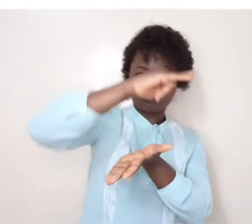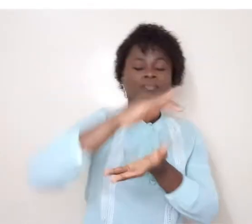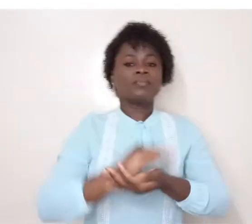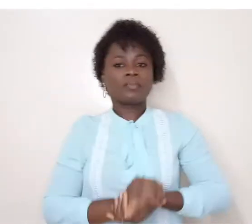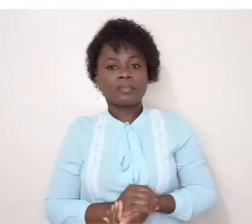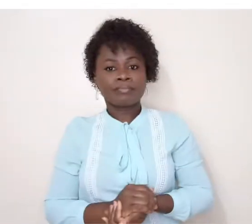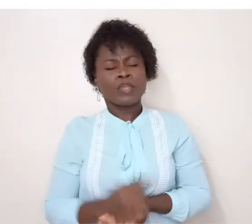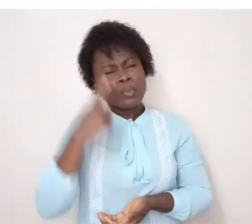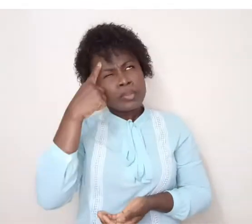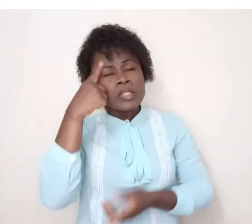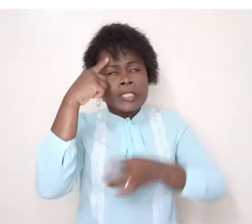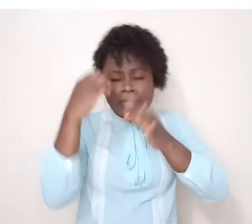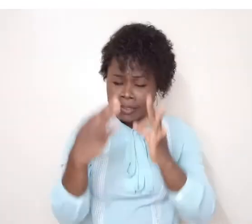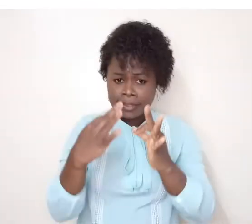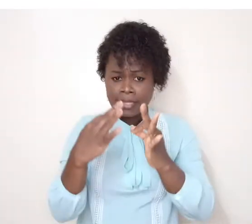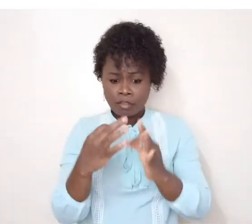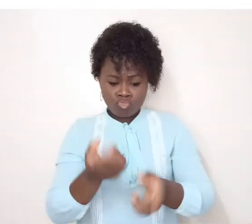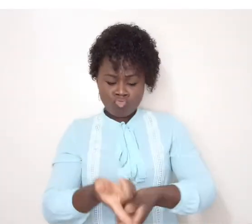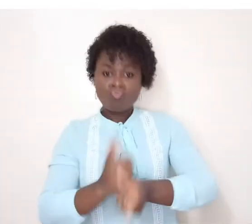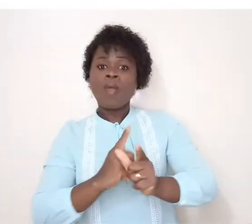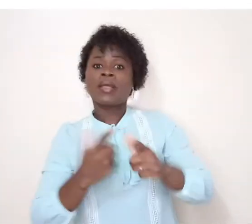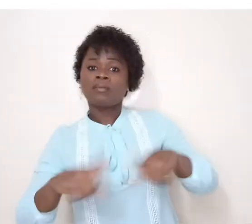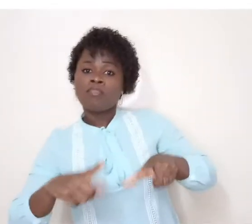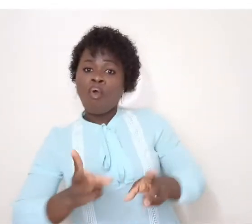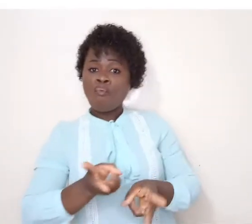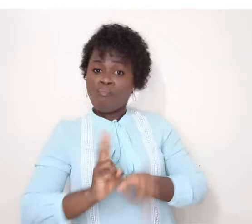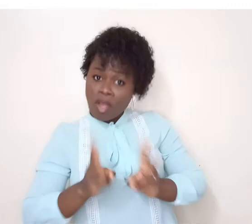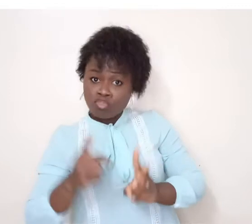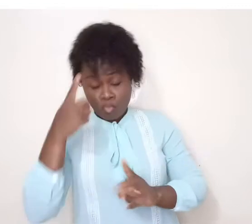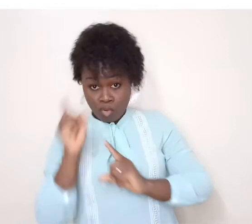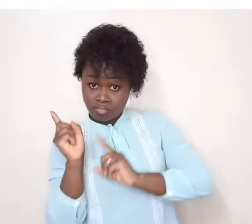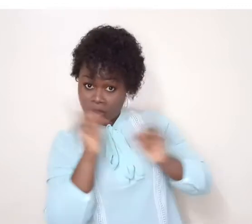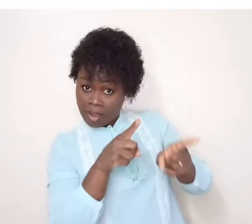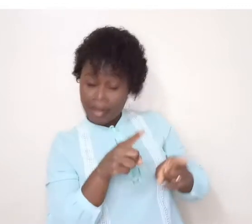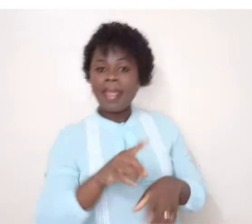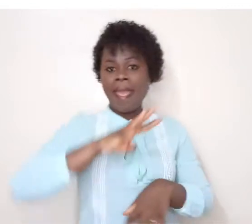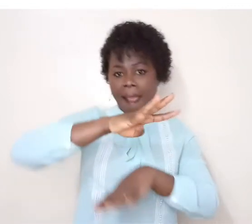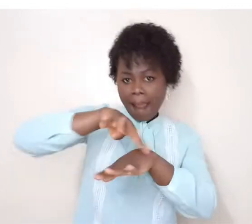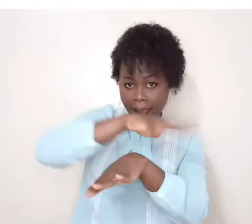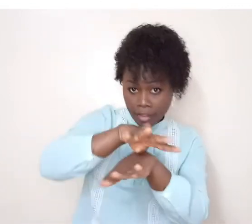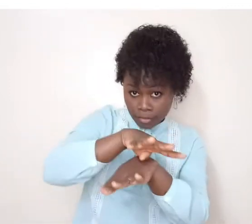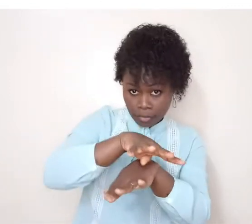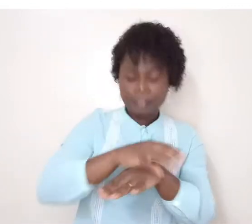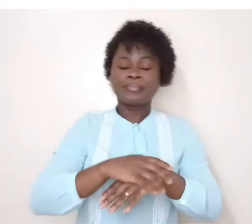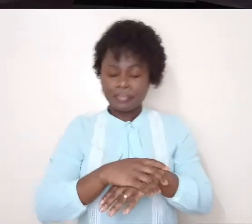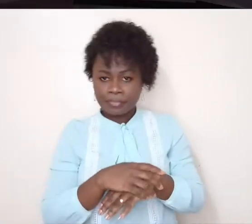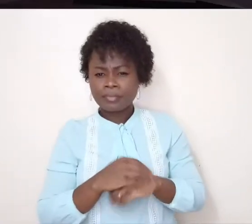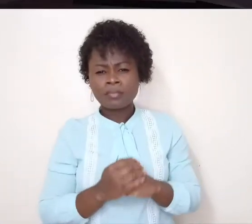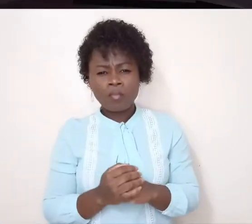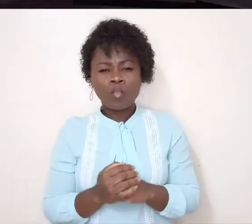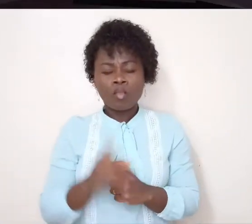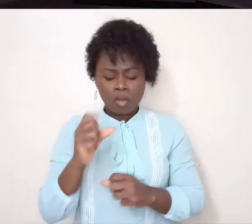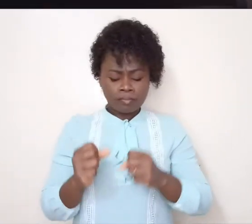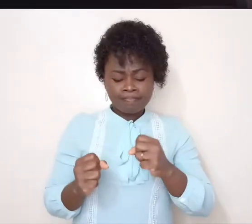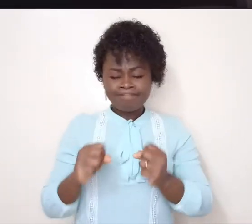destination. Il décide alors de louer une voiture pour s'y rendre. Dans 4 heures, il sera arrivé à destination.